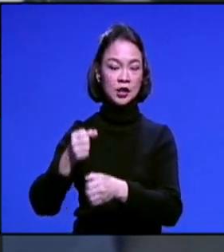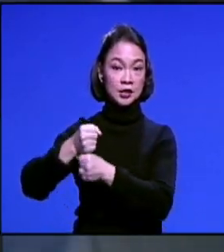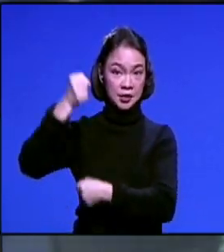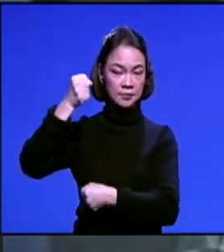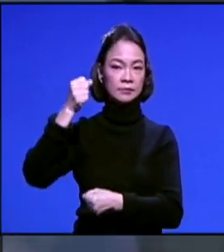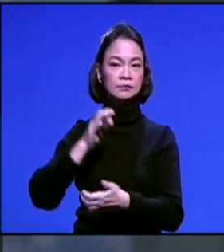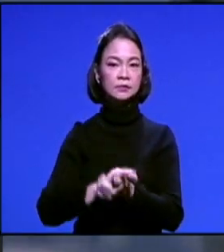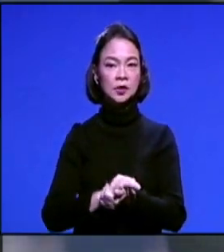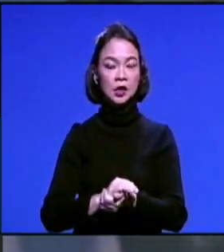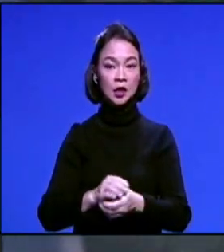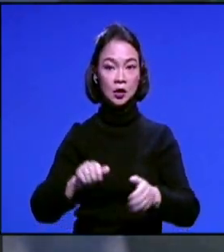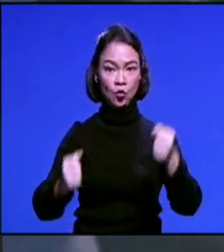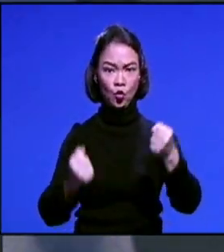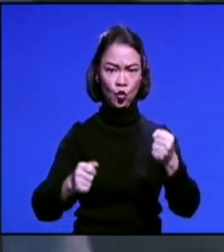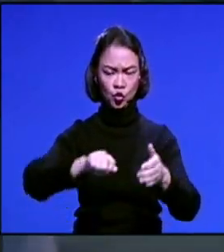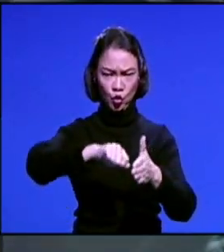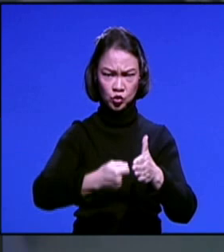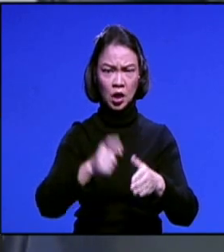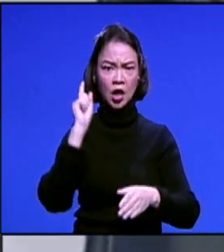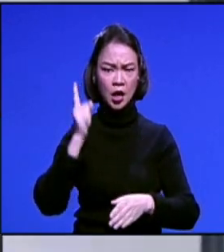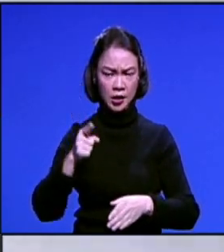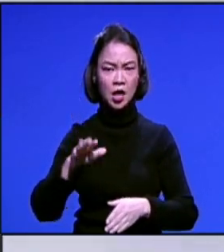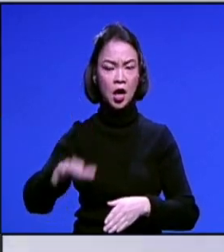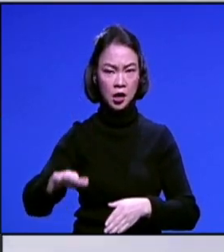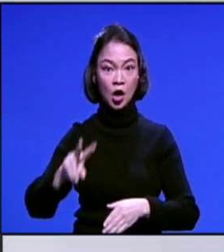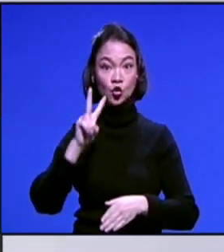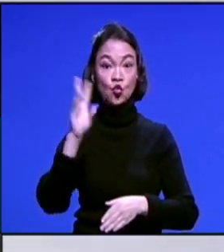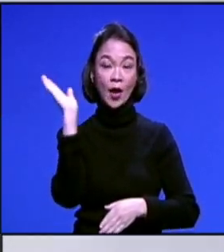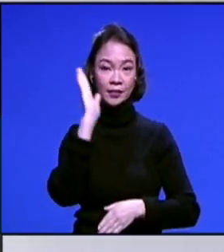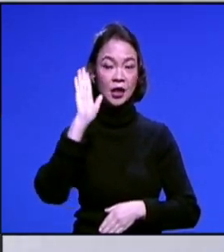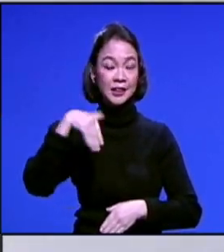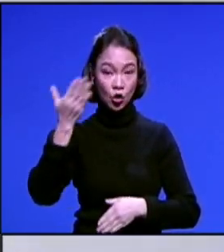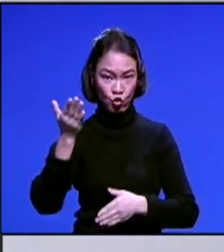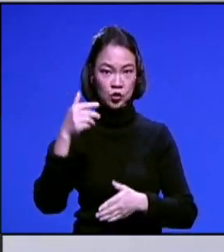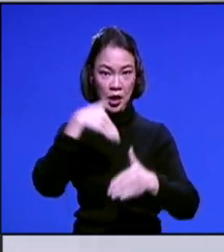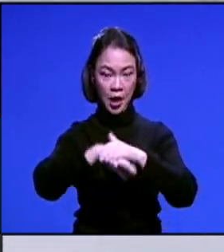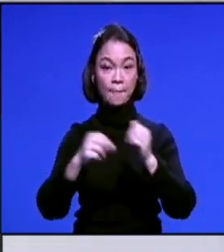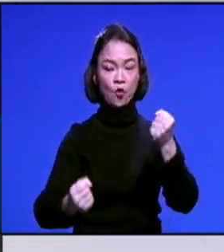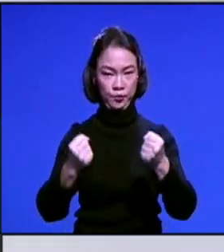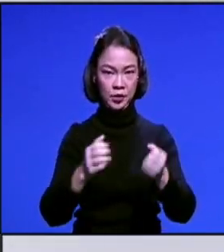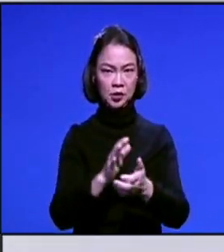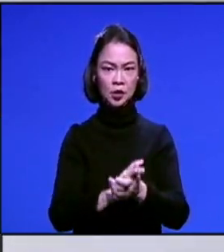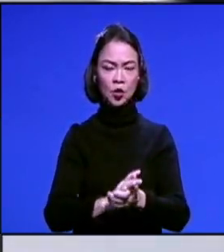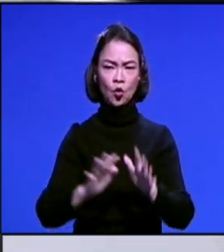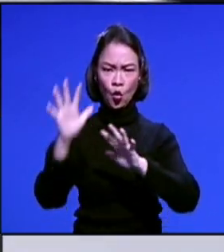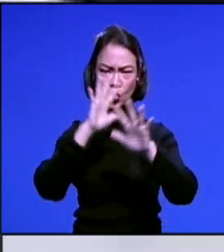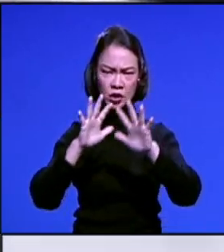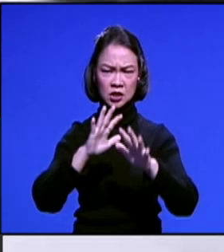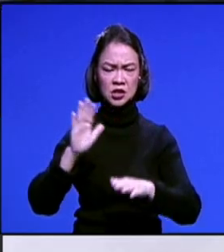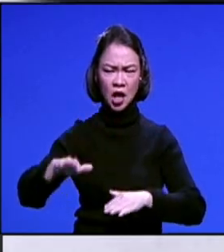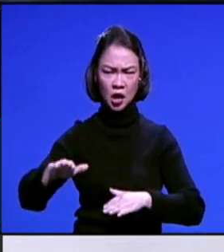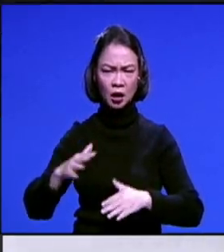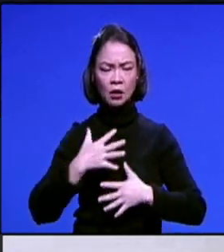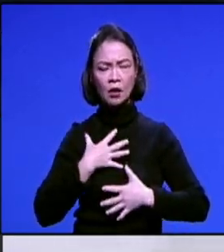Di dalam kendaraan yang terkunci terdapat seorang anak yang berusia sekitar 2 tahun. Menurut warga, kondisi sang anak mulai terlihat lemas sehingga